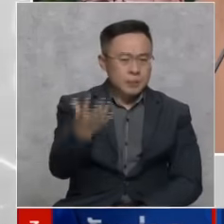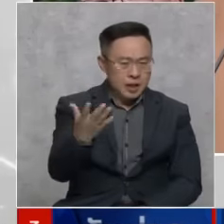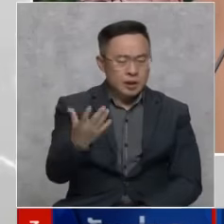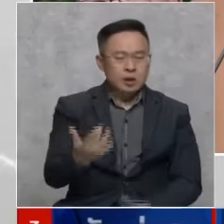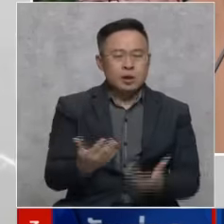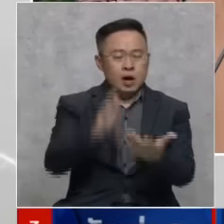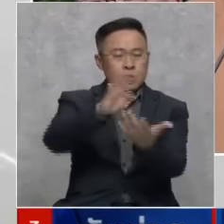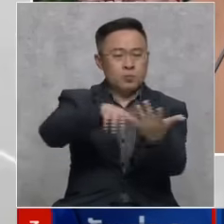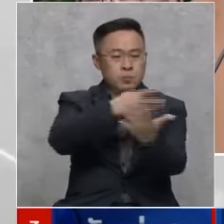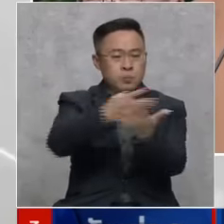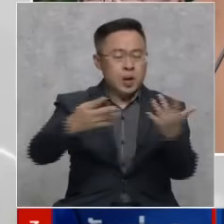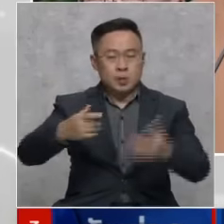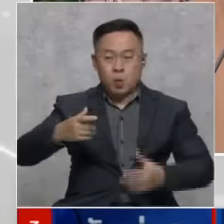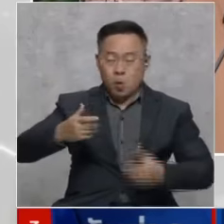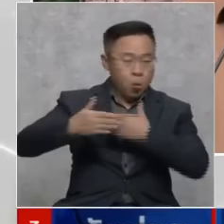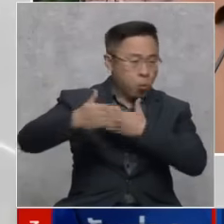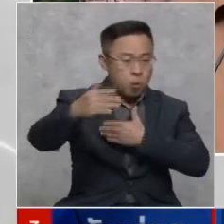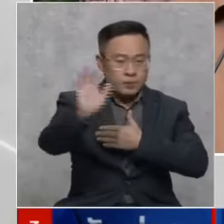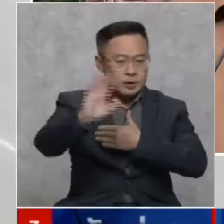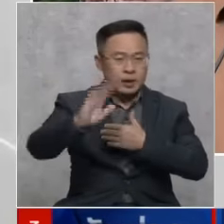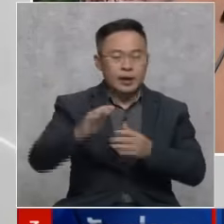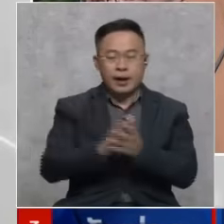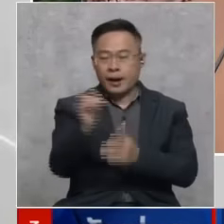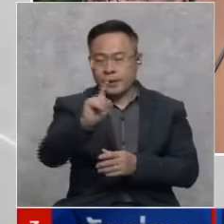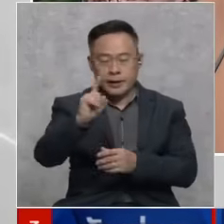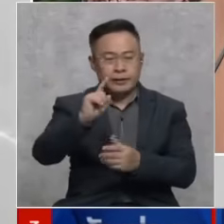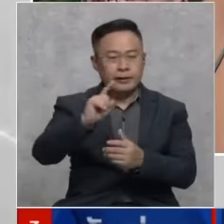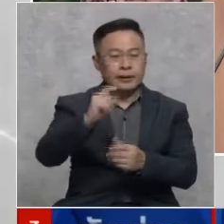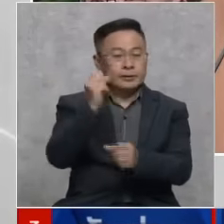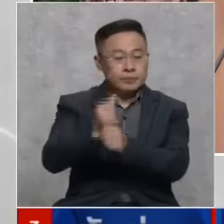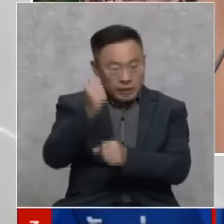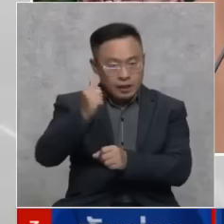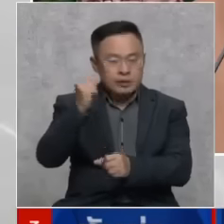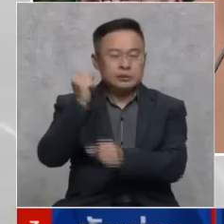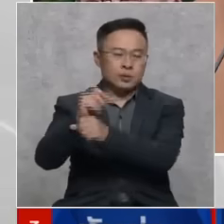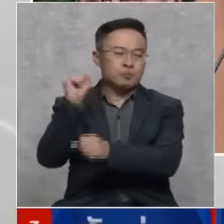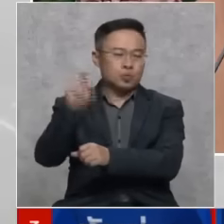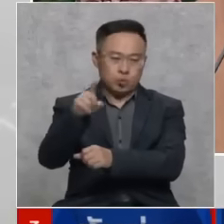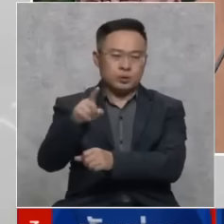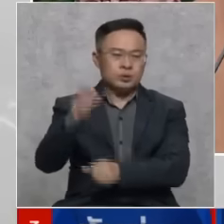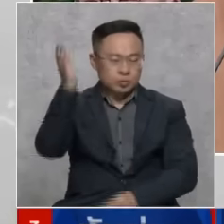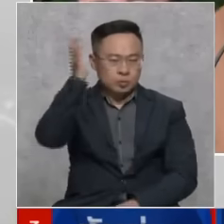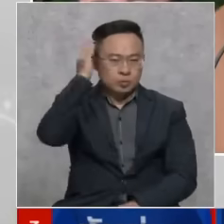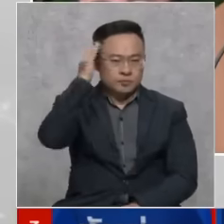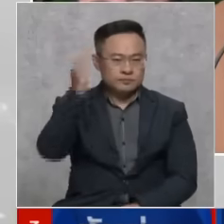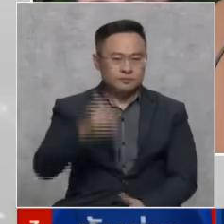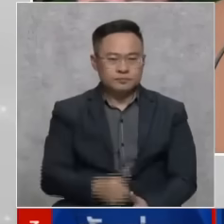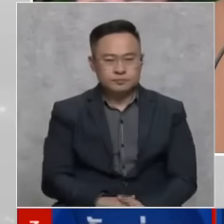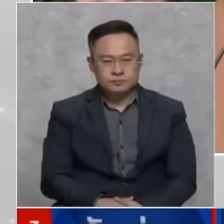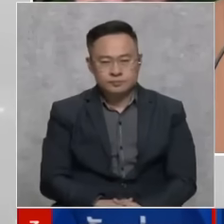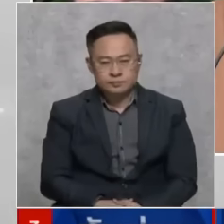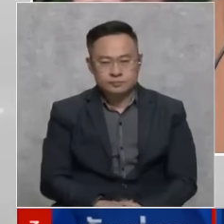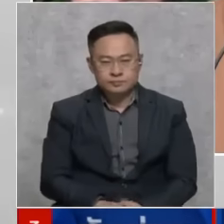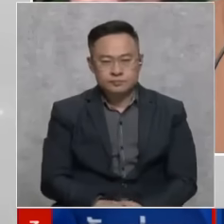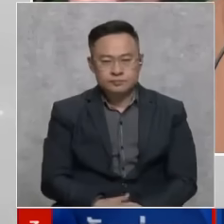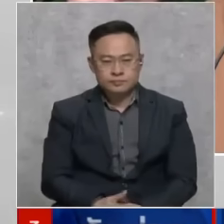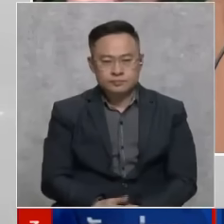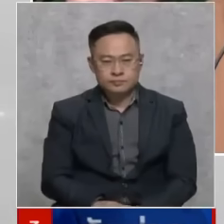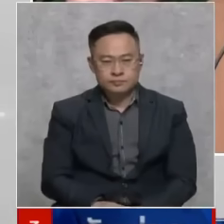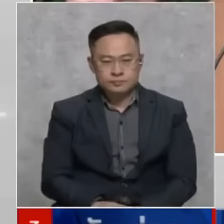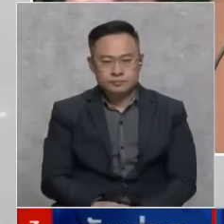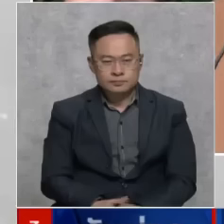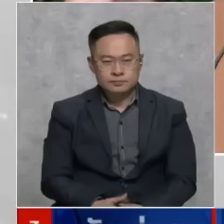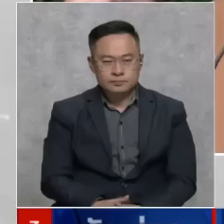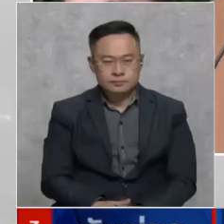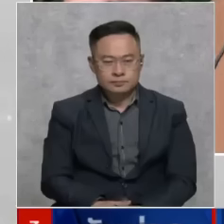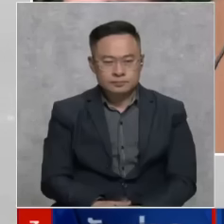แผนใหญ่อะไรทำได้ก็ทำก่อนดังนั้นขอความกรุณารอนิดนึงค่ะ มีสิทธิ์สิครับใจเย็นนิดนึง